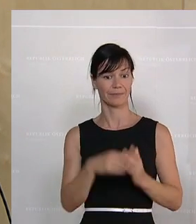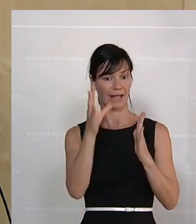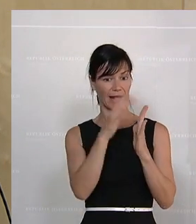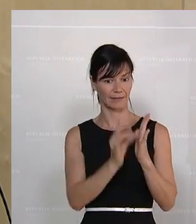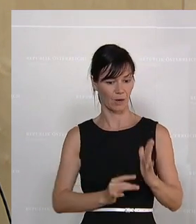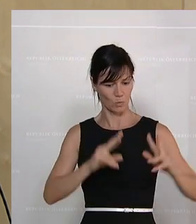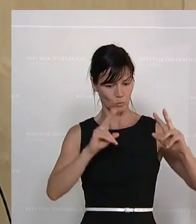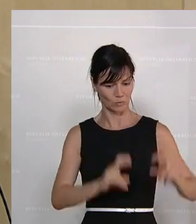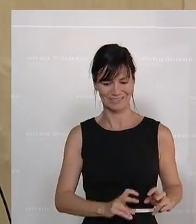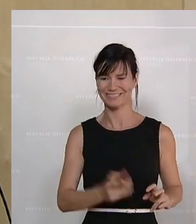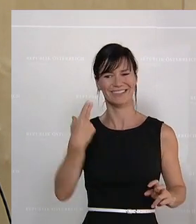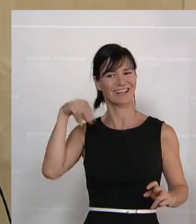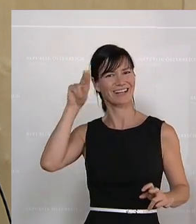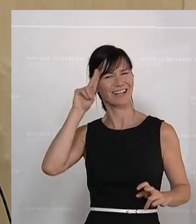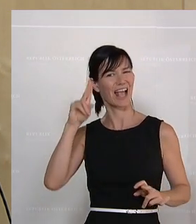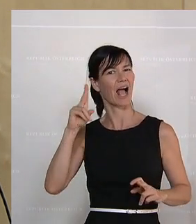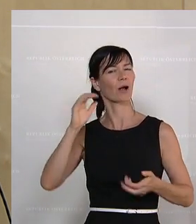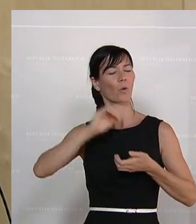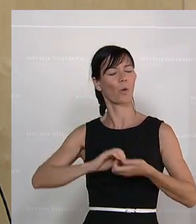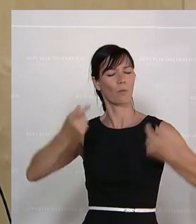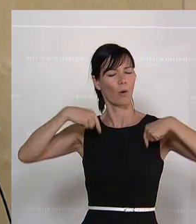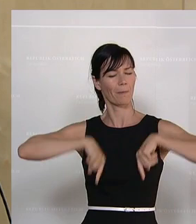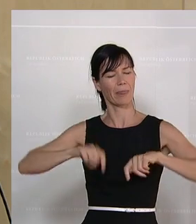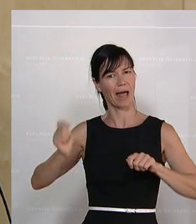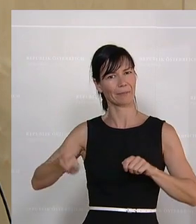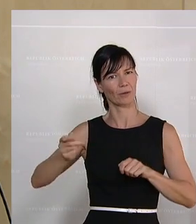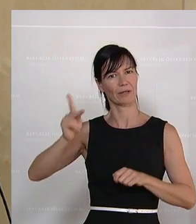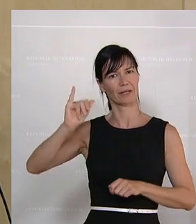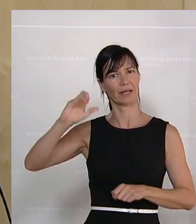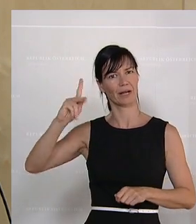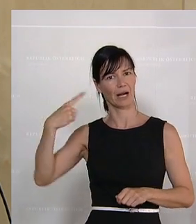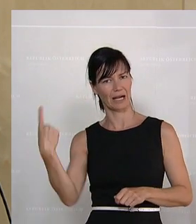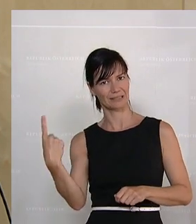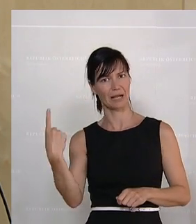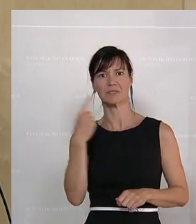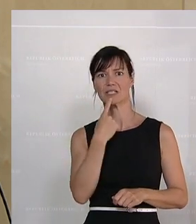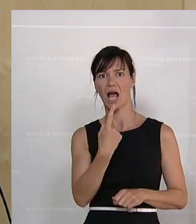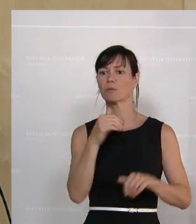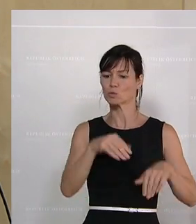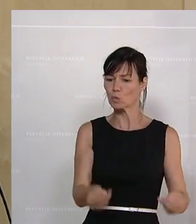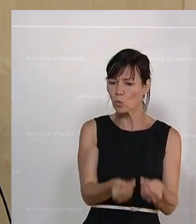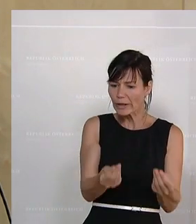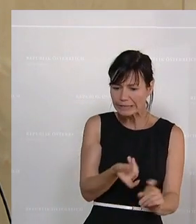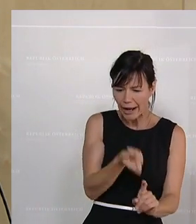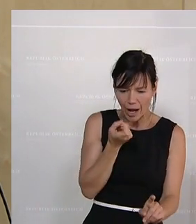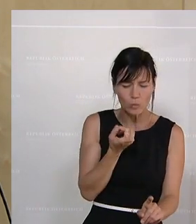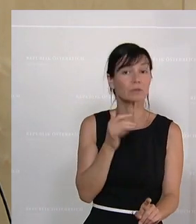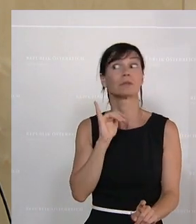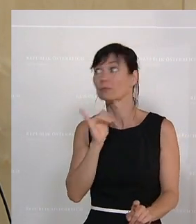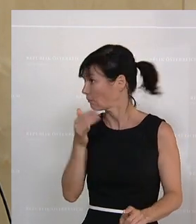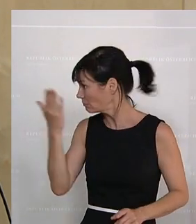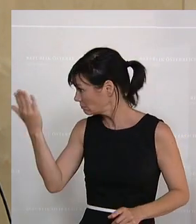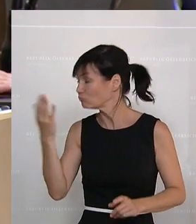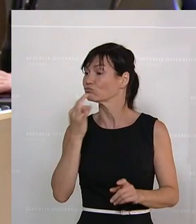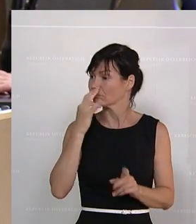abgeordnete klubobmann kickl hat das erwähnt wir müssen ja uns schon mit den ursachen beschäftigen haben und aus meiner sicht vielleicht ein paar sätze zu den